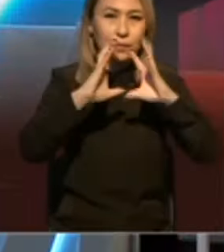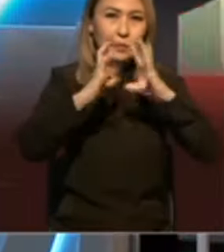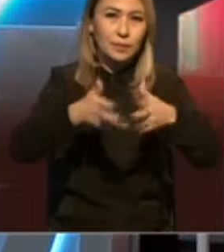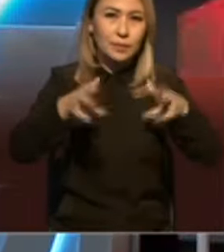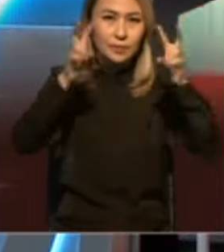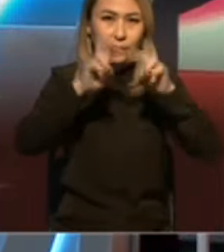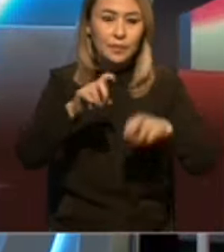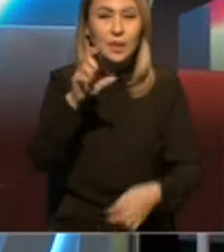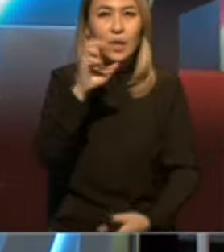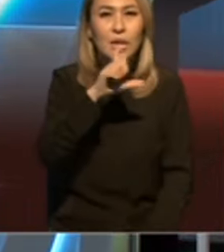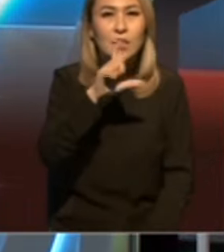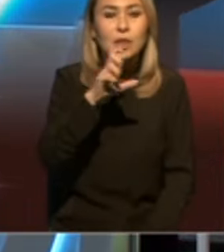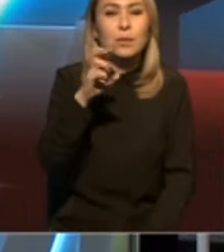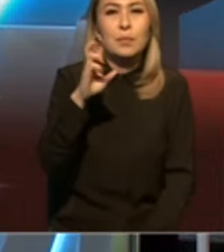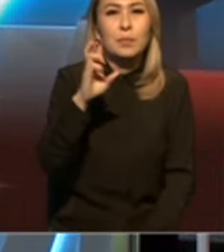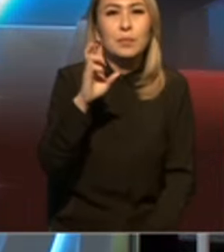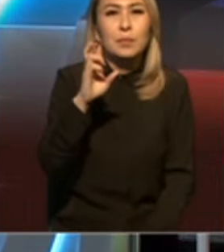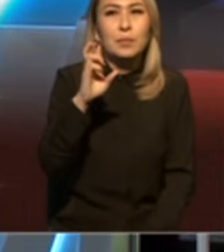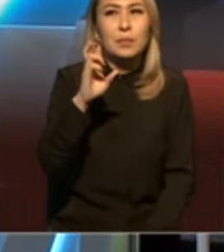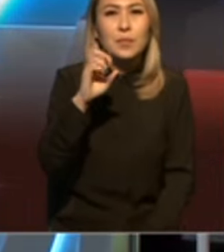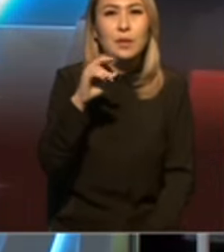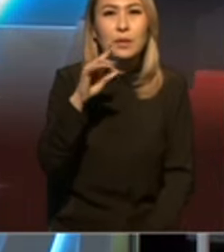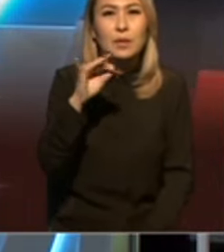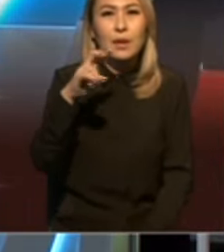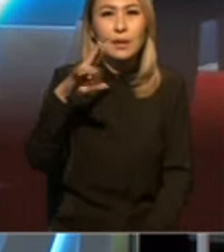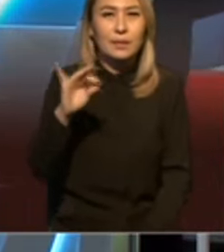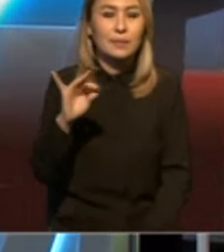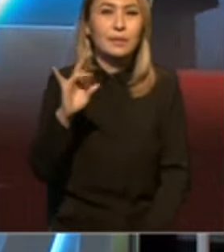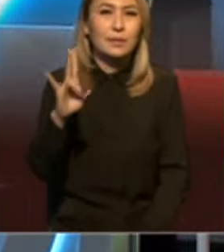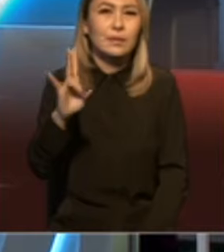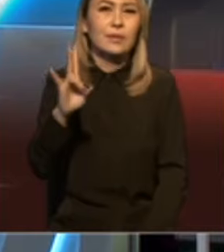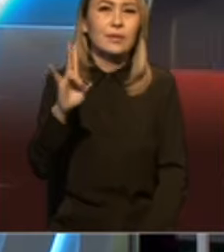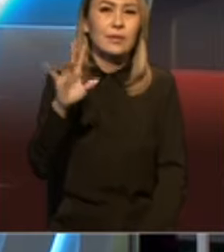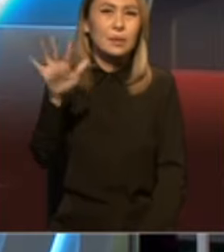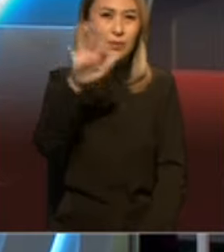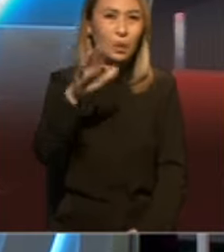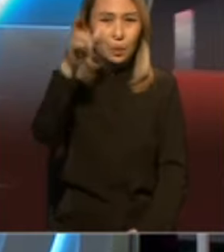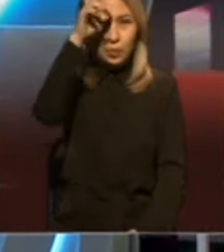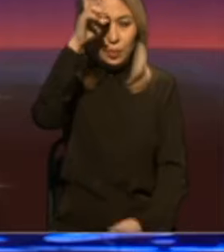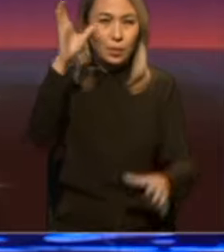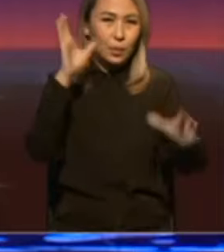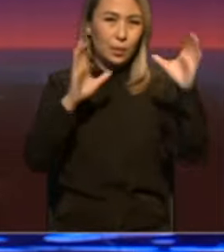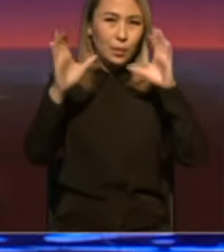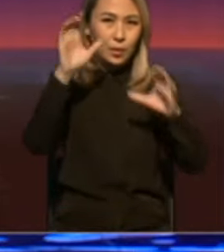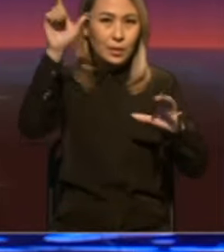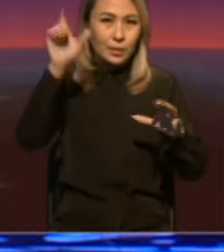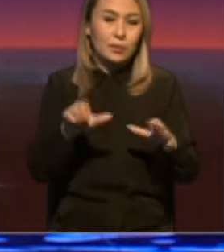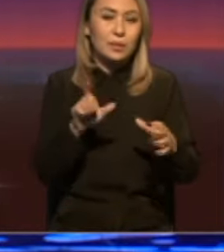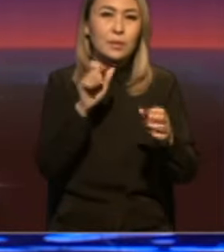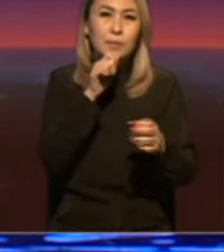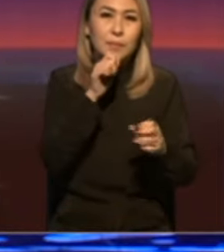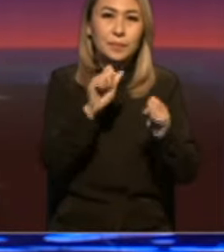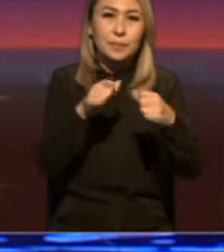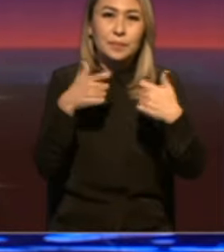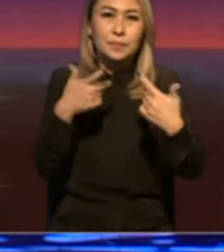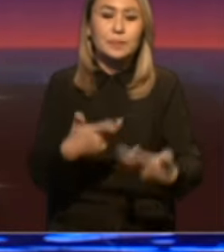сарапшы Эрзинжан Бинали Йылдырым университетінің профессоры Айнұр Ноғаева ханымды қосқымыз келіп отыр. Айнұр ханым, кеш жарық, амансыз